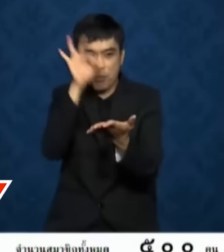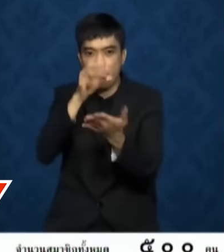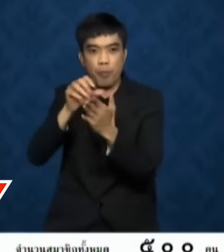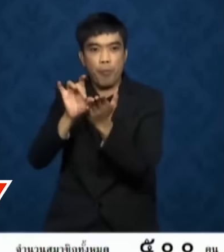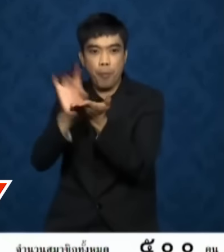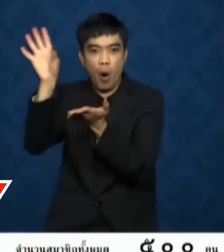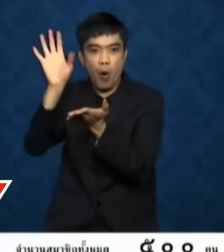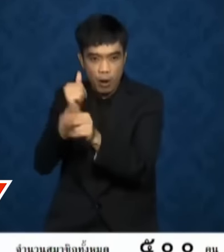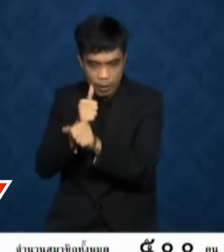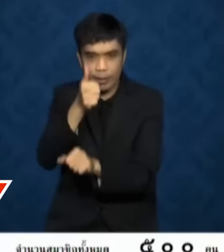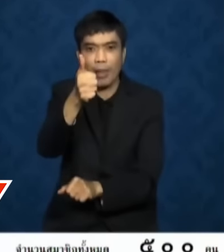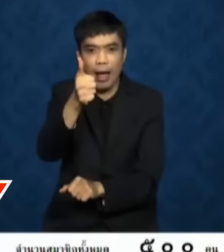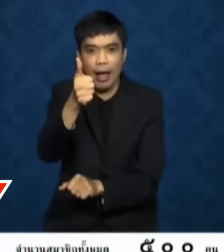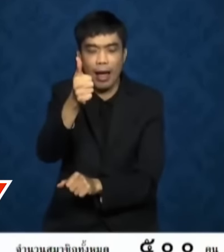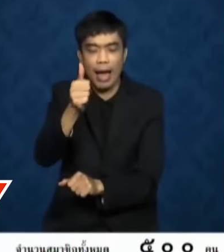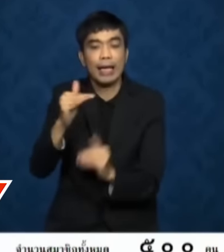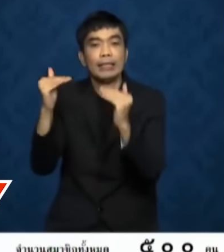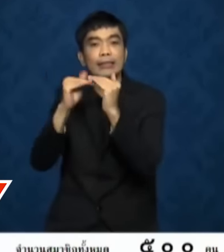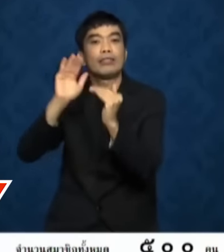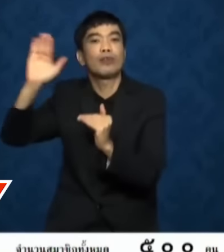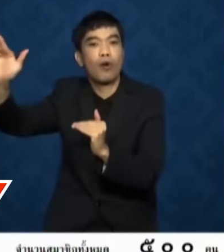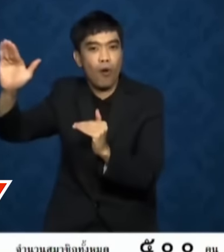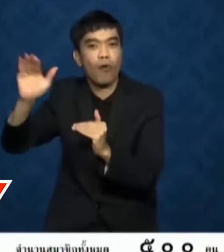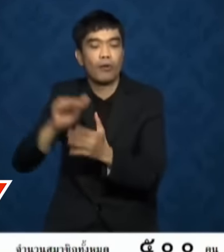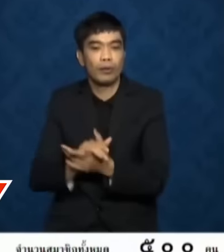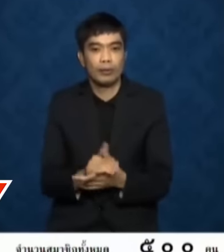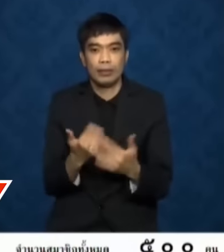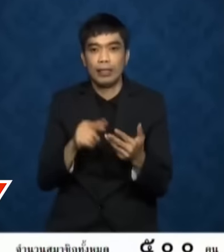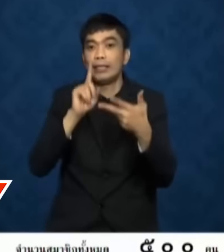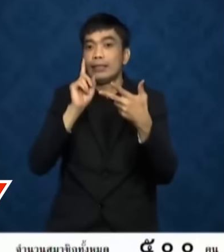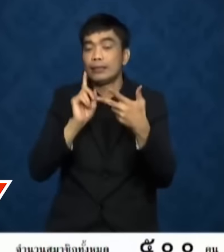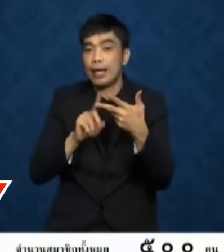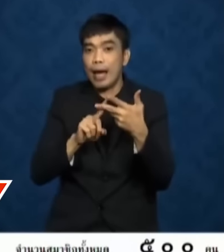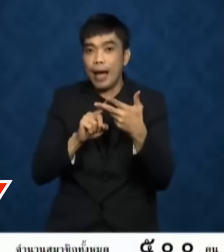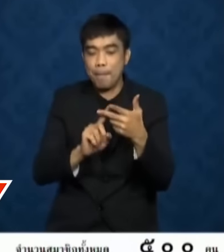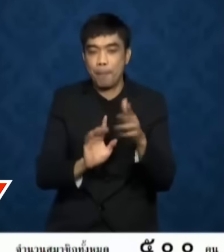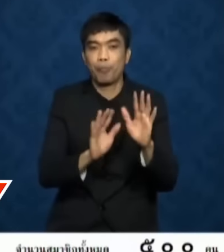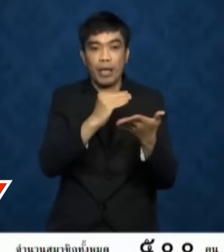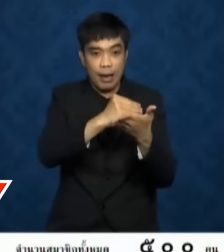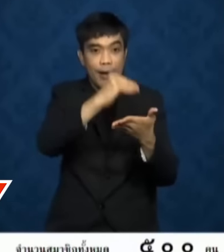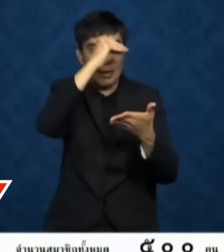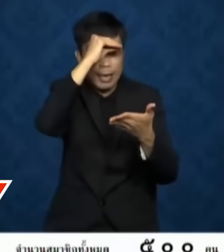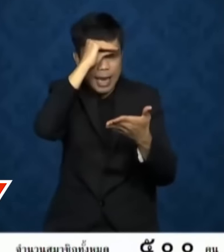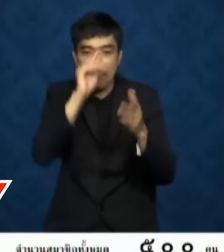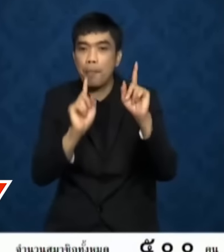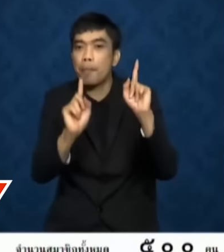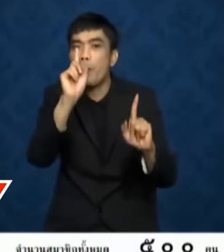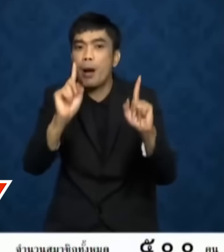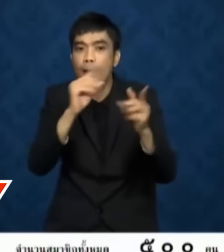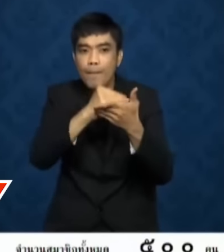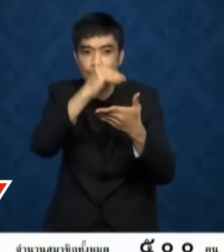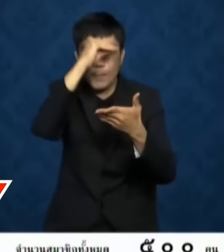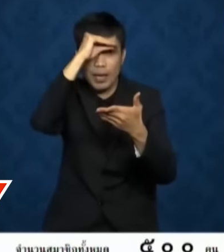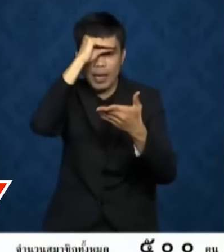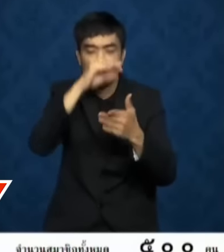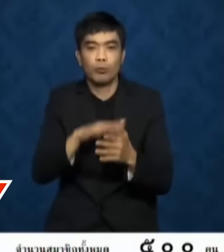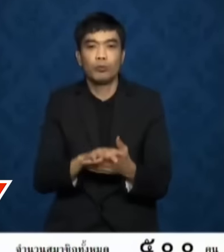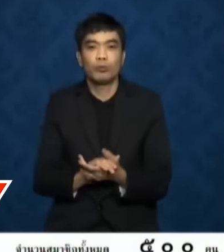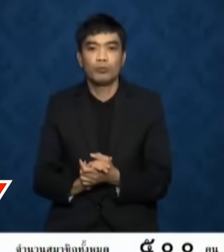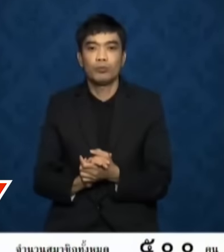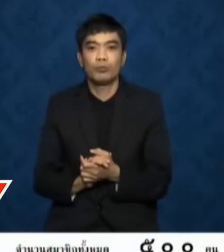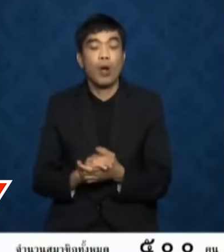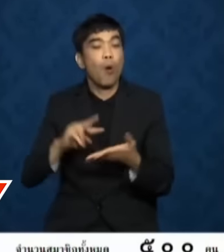ข้อเสนอที่3ท่านประธานคือการเปิดให้นักเรียนนั้นมีส่วนร่วมในการประเมินคุณภาพการศึกษาที่พวกเขาได้รับในระดับหนึ่งเราอาจจะหมายถึง